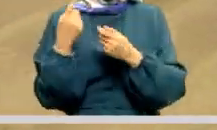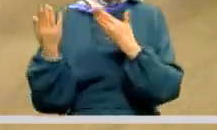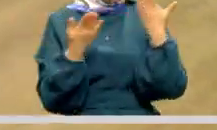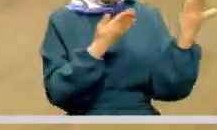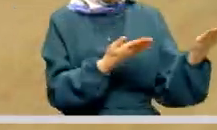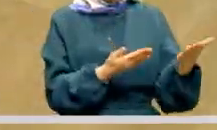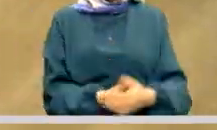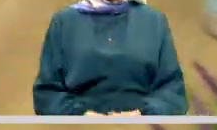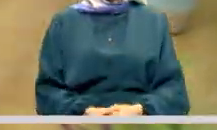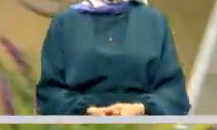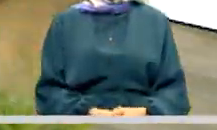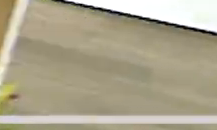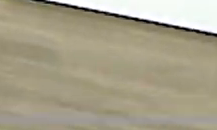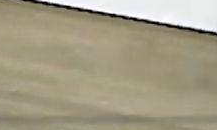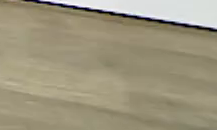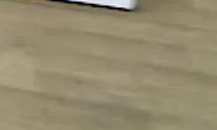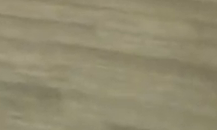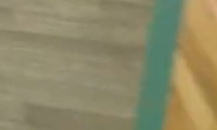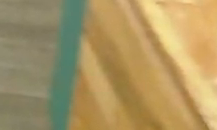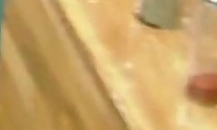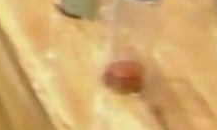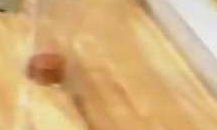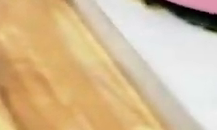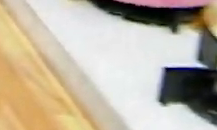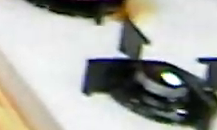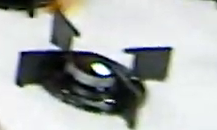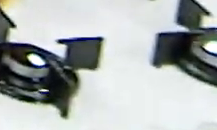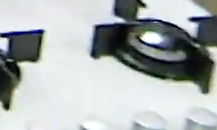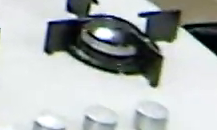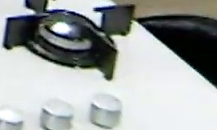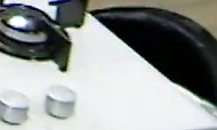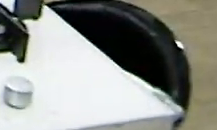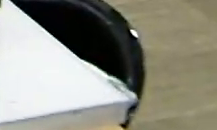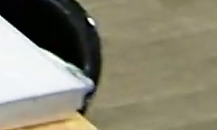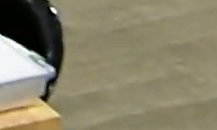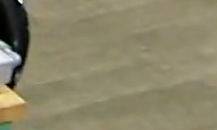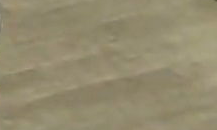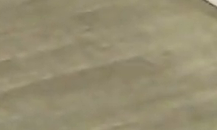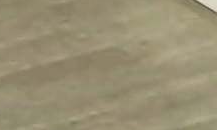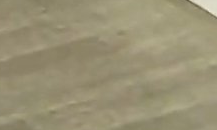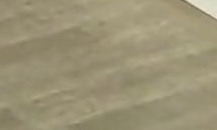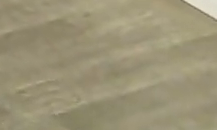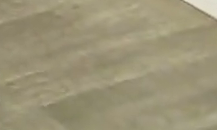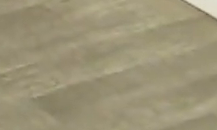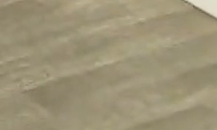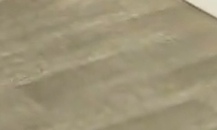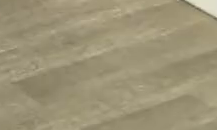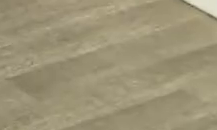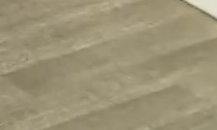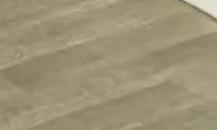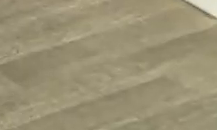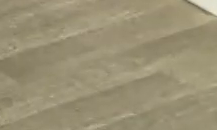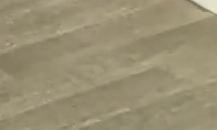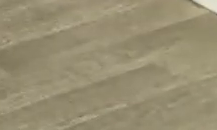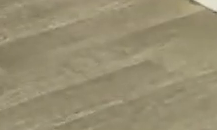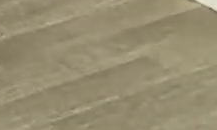yapıyordu Kendisi ne durumda hemen görelim Hoş geldiniz hoş bulduk tekrar ne durumdayız kıymamızı hazırladık en son